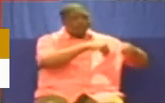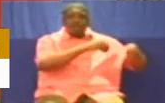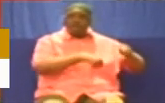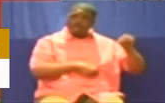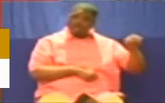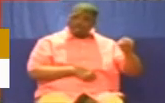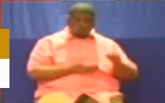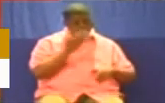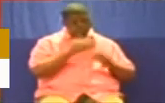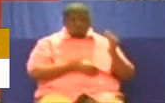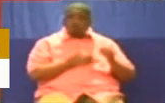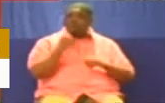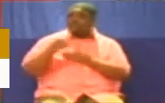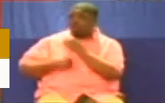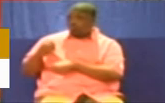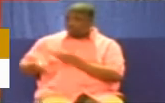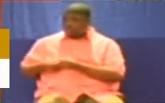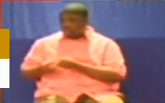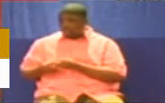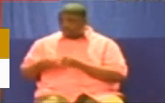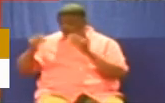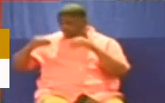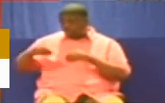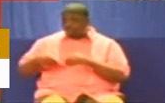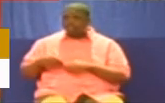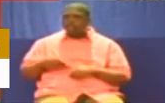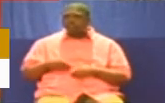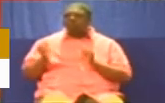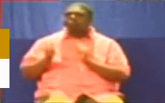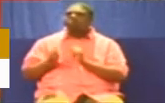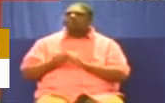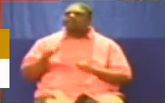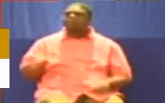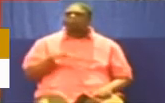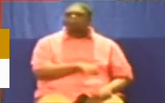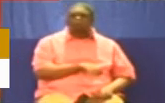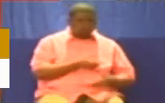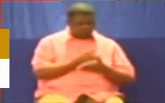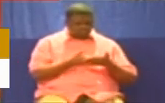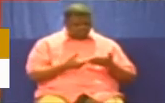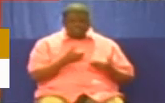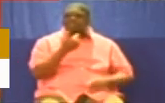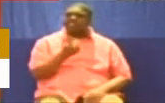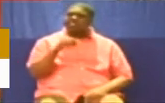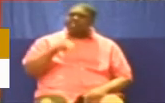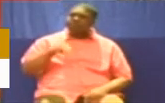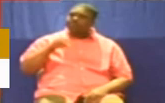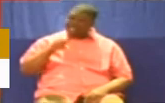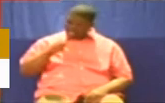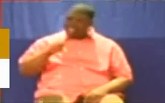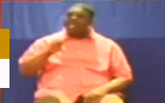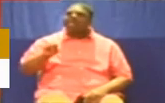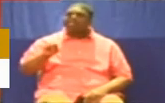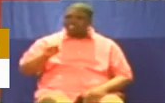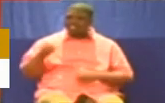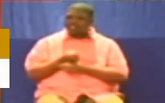mwisho ya kwenye minada sasa hivi tumekuja na soko la bidhaa ambao tunaita TMX, ambao yenyewe inafanya minada, baada ya minada